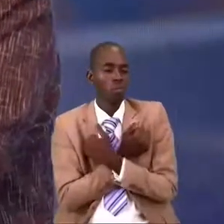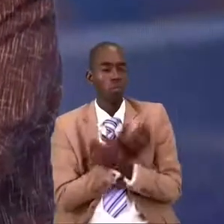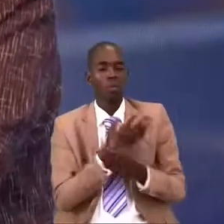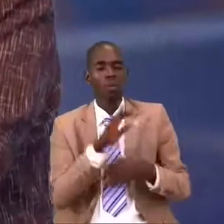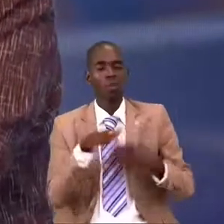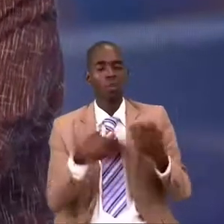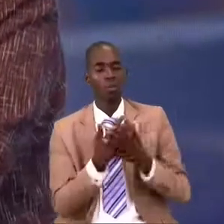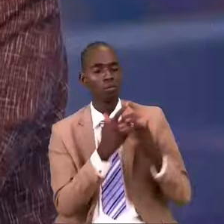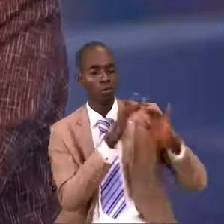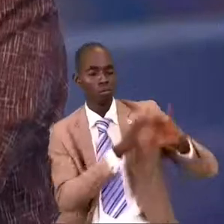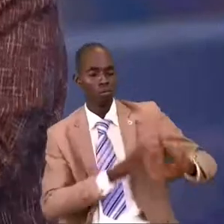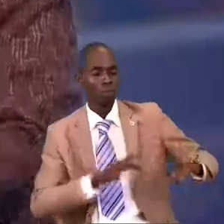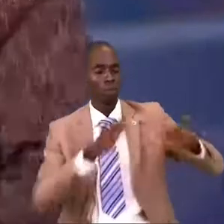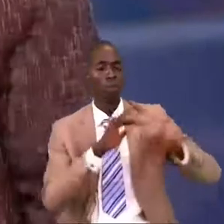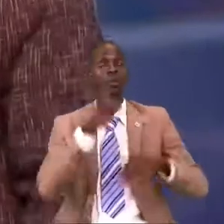tu as envoyé Jésus-Christ